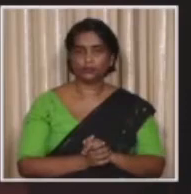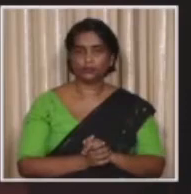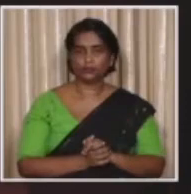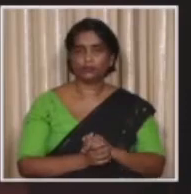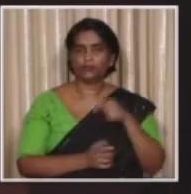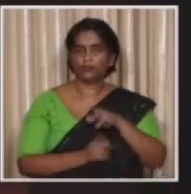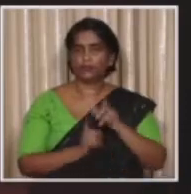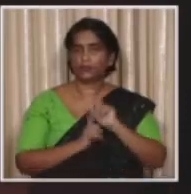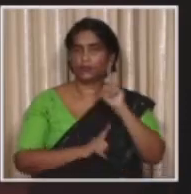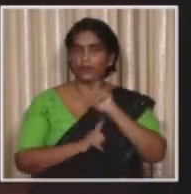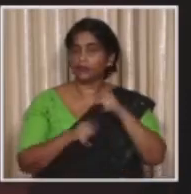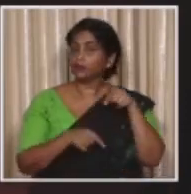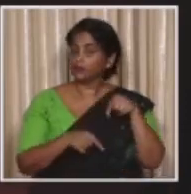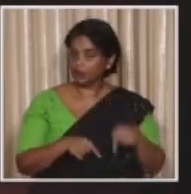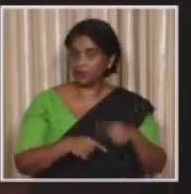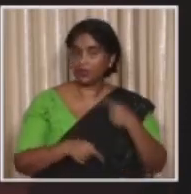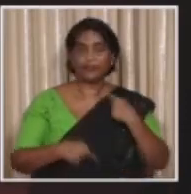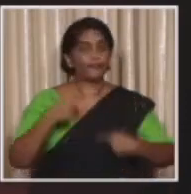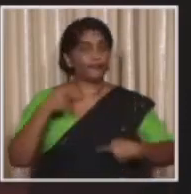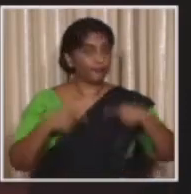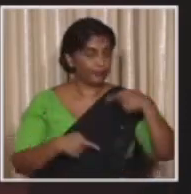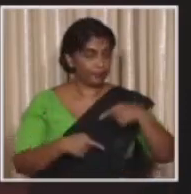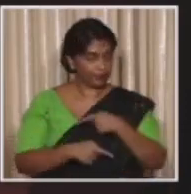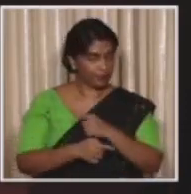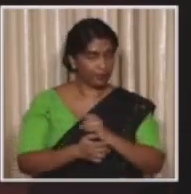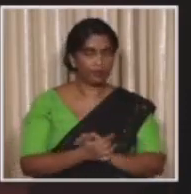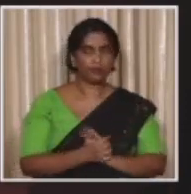මේ සභාවේ මේ විවාදයට